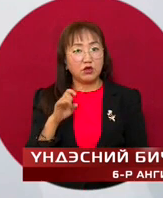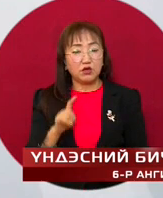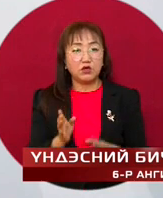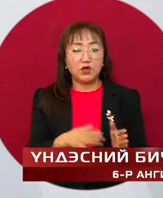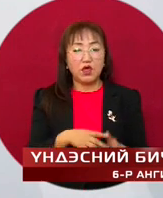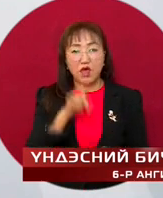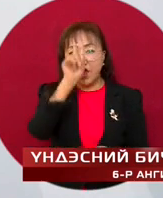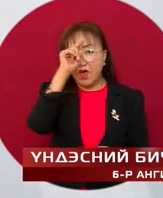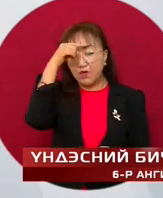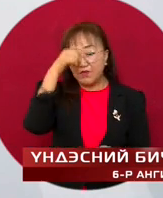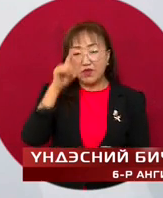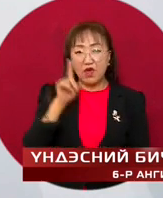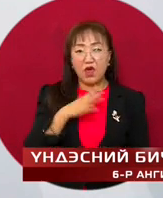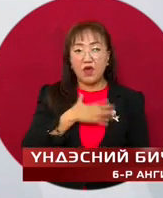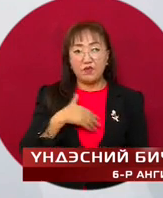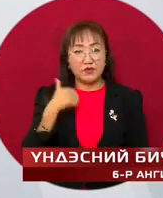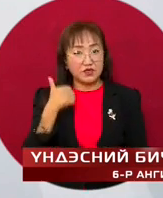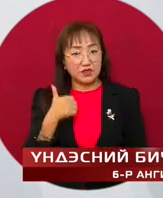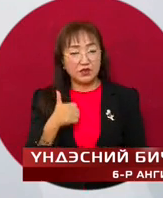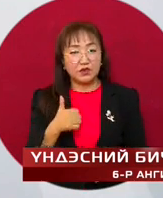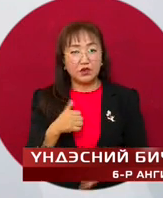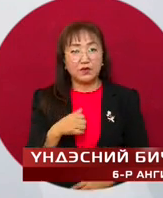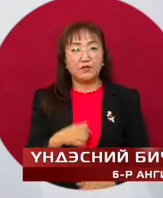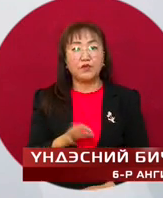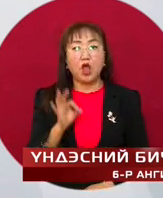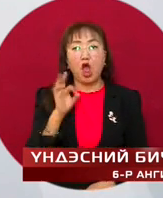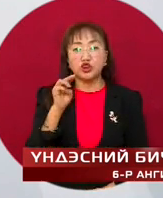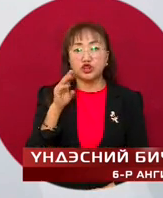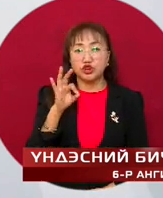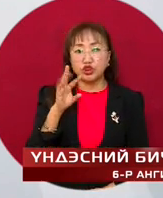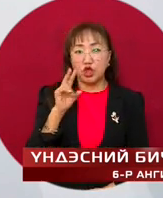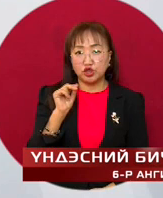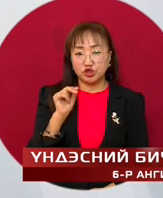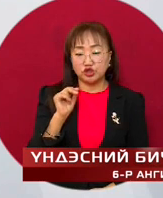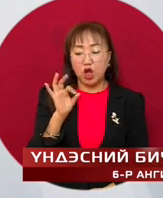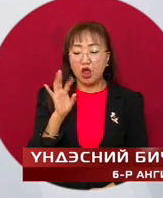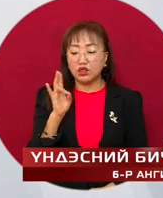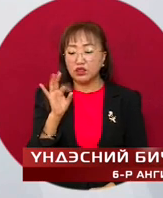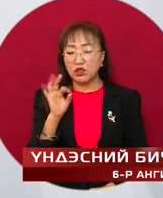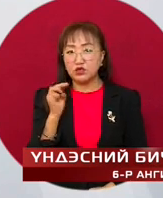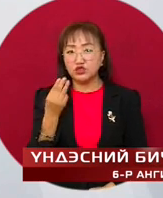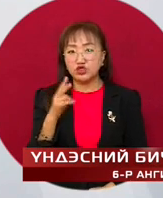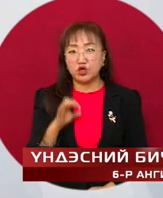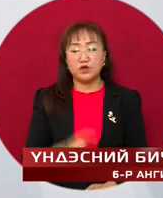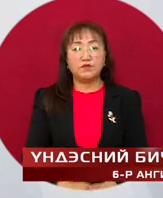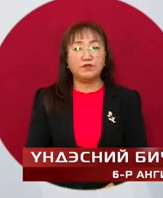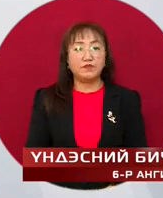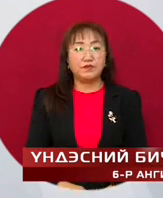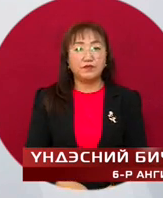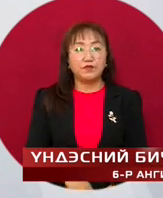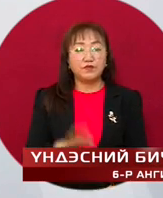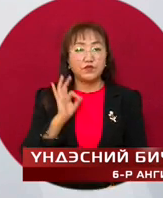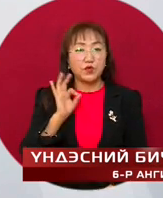отож оншлох. За тэгэхээр бидний зөв хариу үеийн эзнийг олсон эдгээр үгс маань монгол